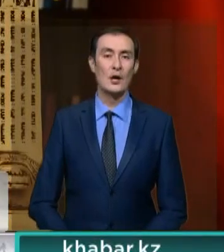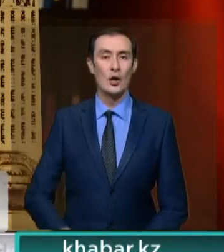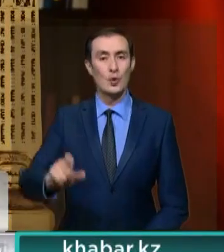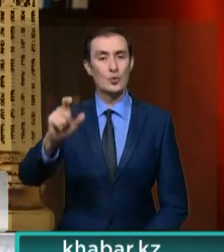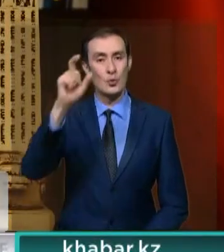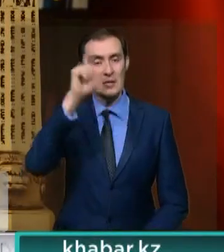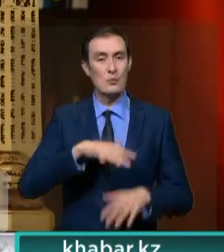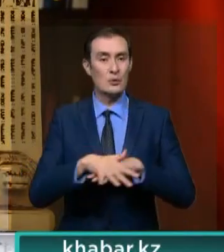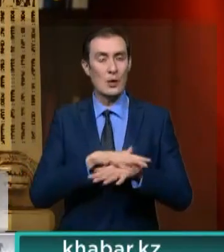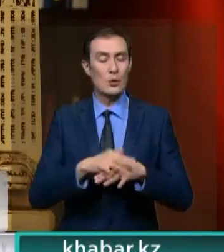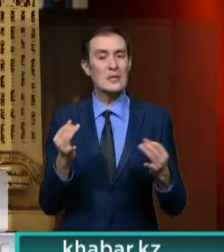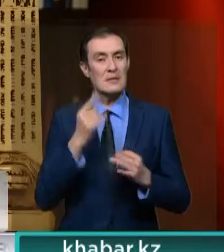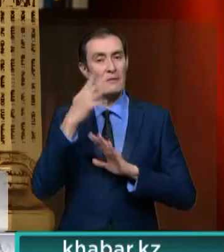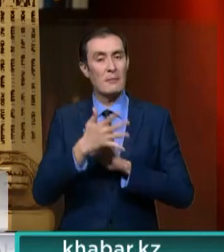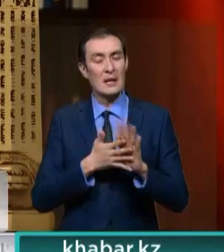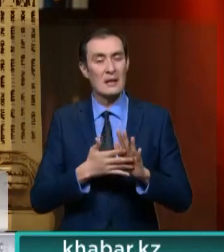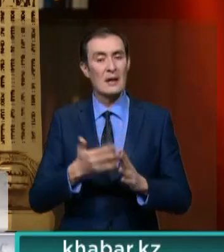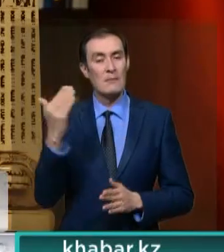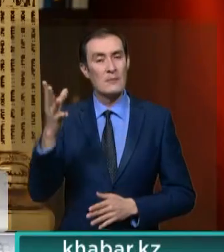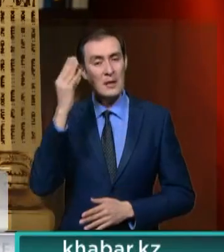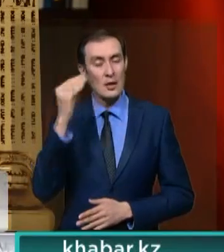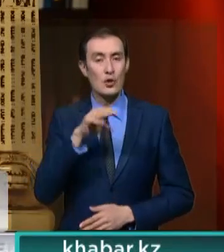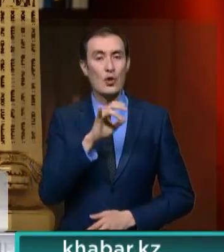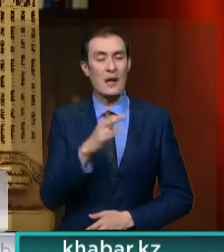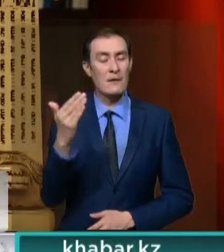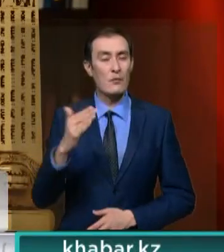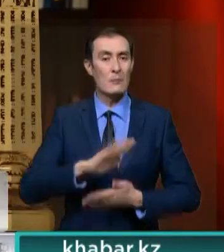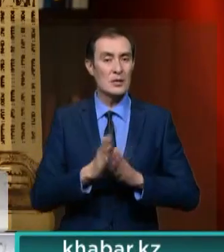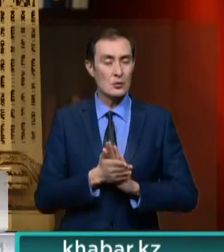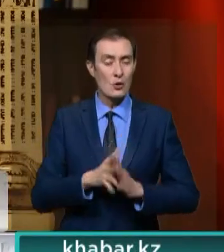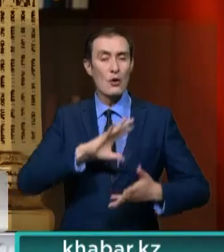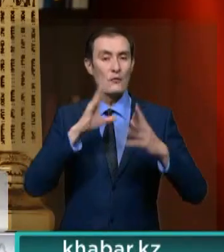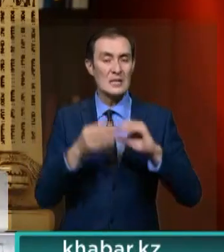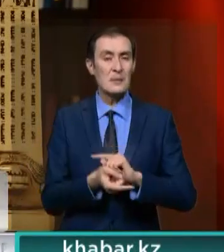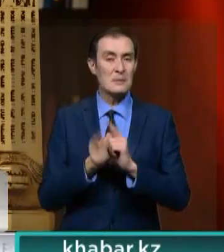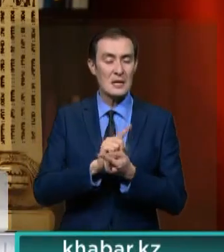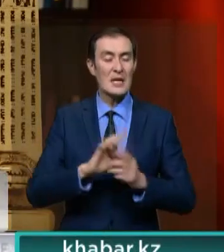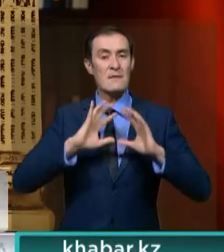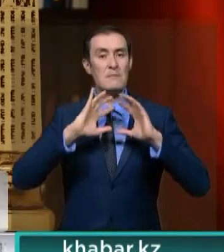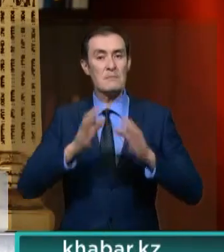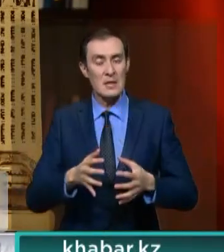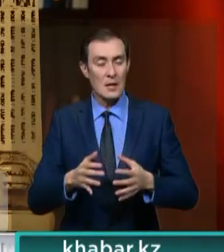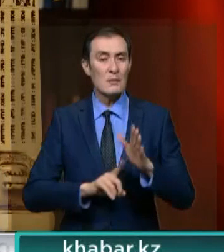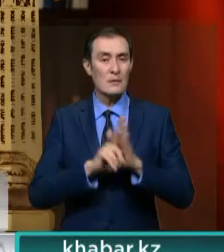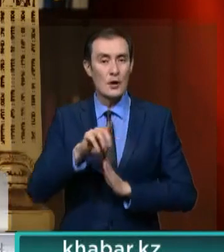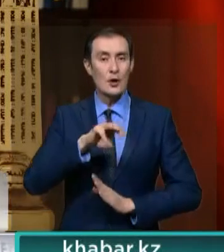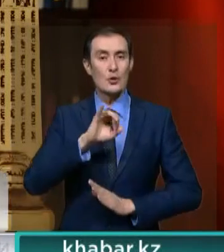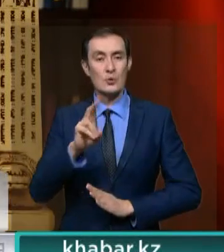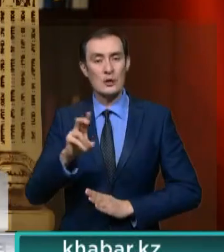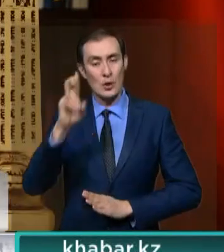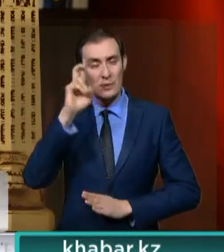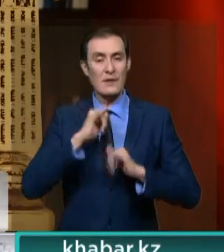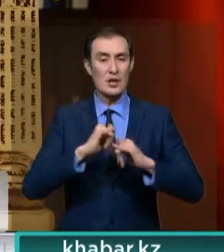Турецкому народу интересно понимать взгляды Токаева и его политическую позицию. В целом же изменения в мире и в Евразии побудили тюркские